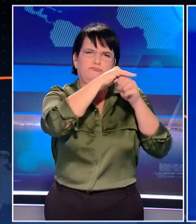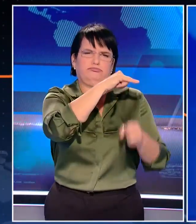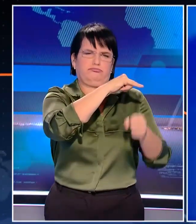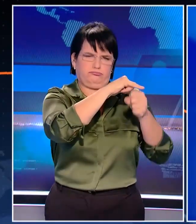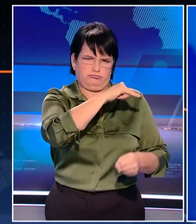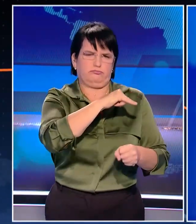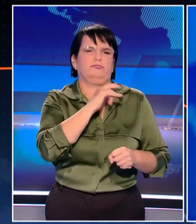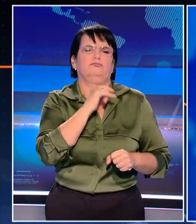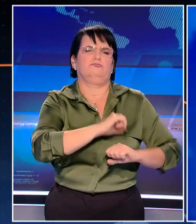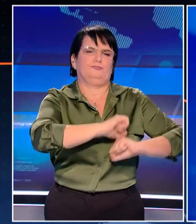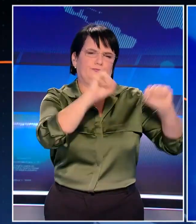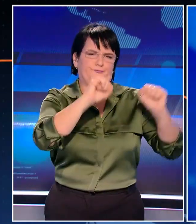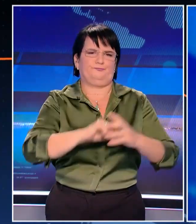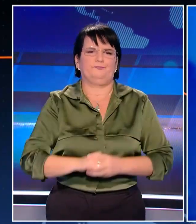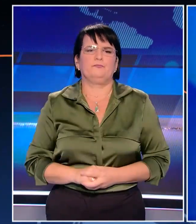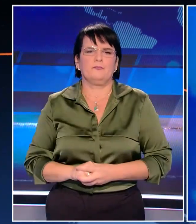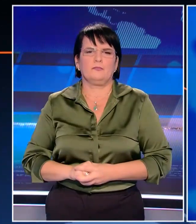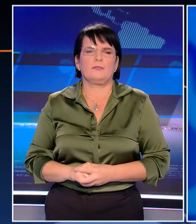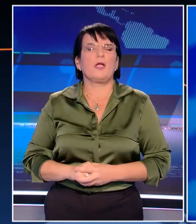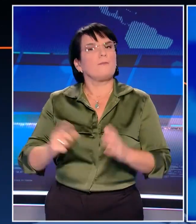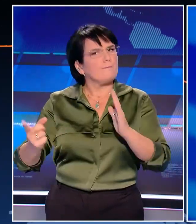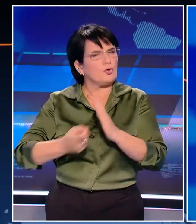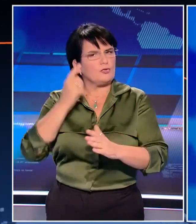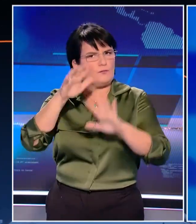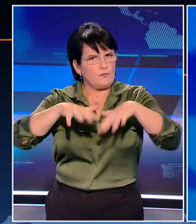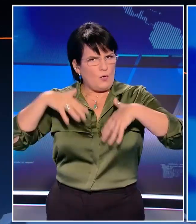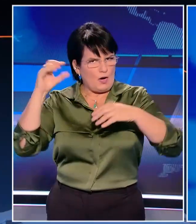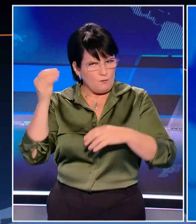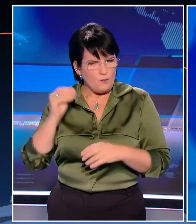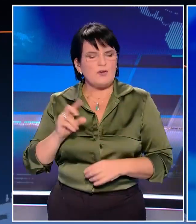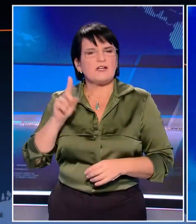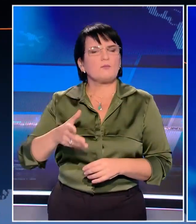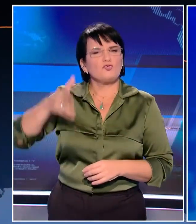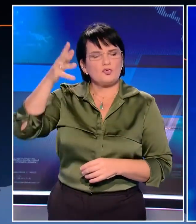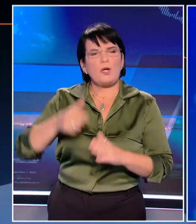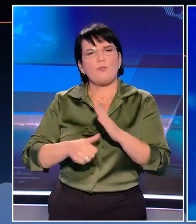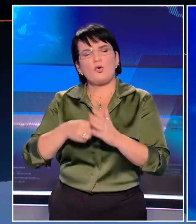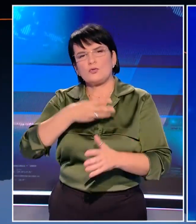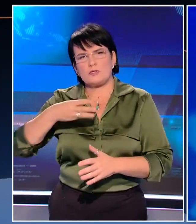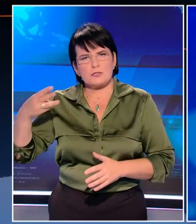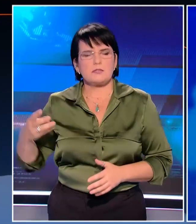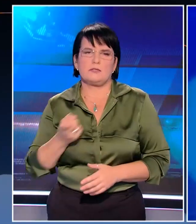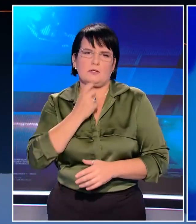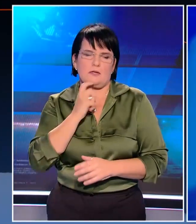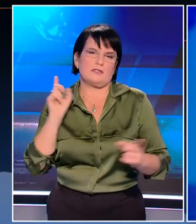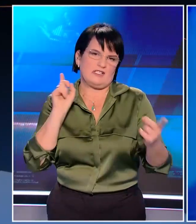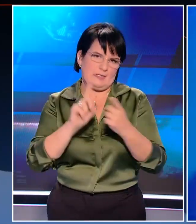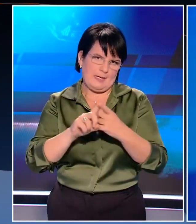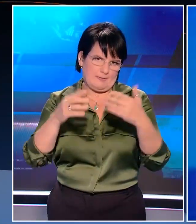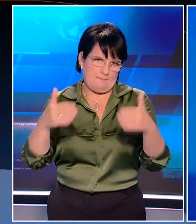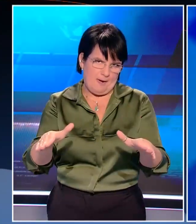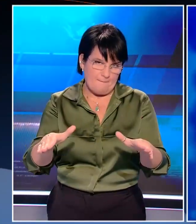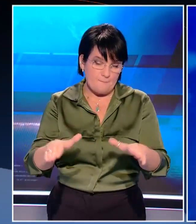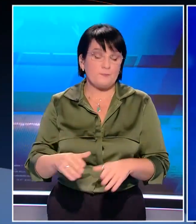Το πρώτο επίσημο τετ-α-τετ είχαν στη Βουλή ο Πρωθυπουργός Κυριάκος Μητσοτάκης με τον πρόεδρο του ΣΥΡΙΖΑ Προοδευτική Συμμαχία, Στέφανο